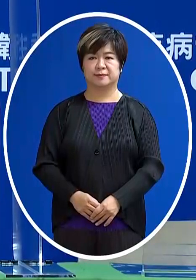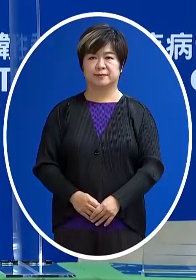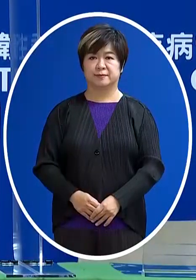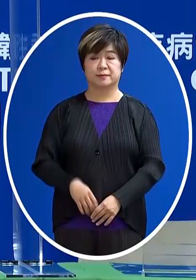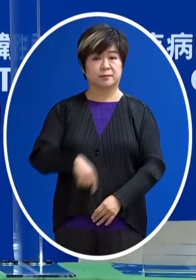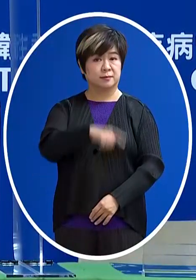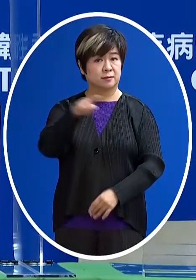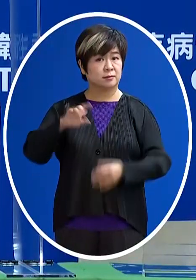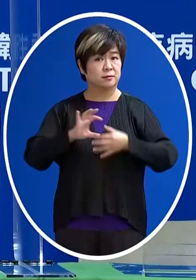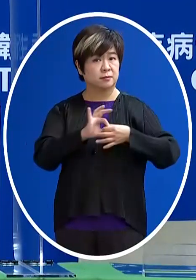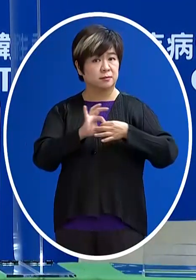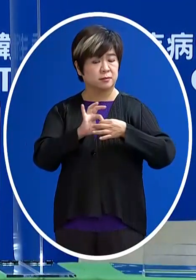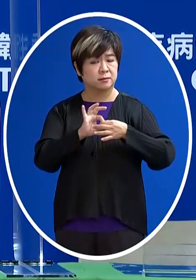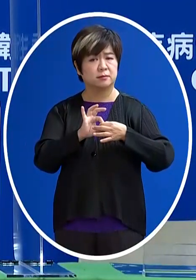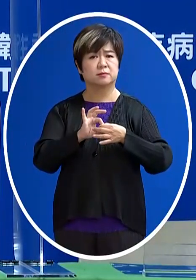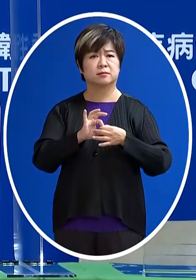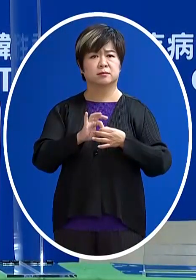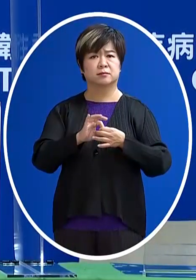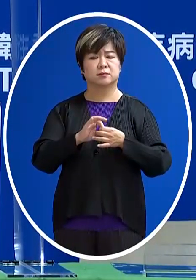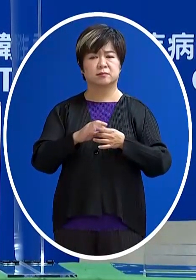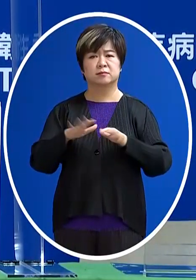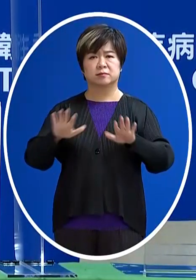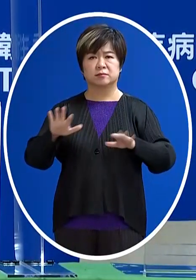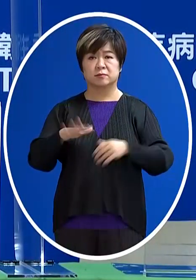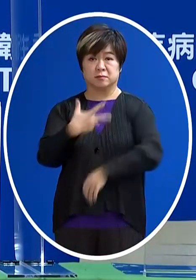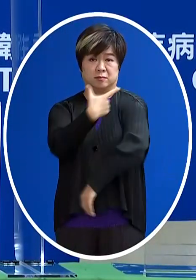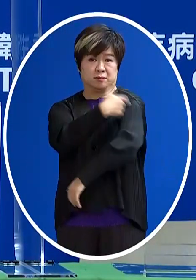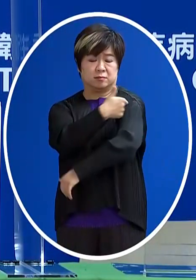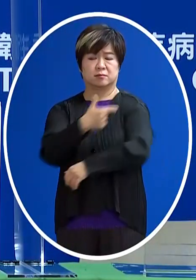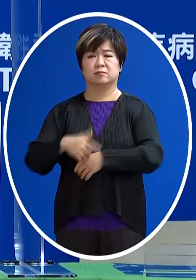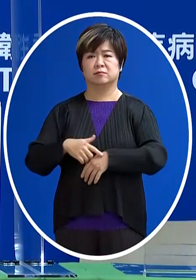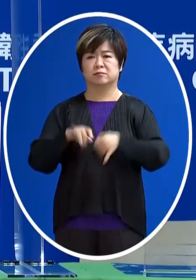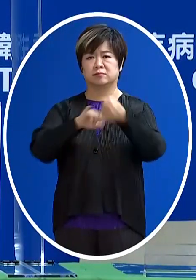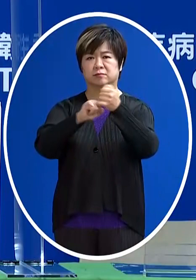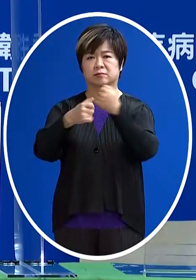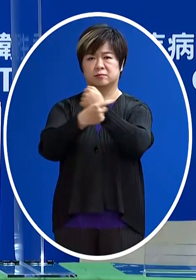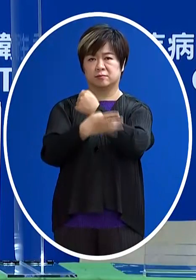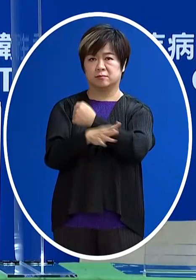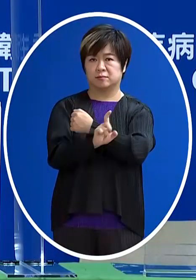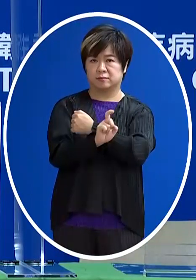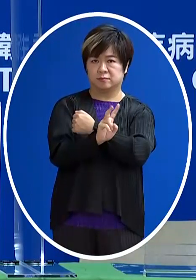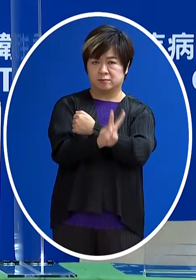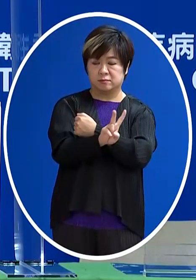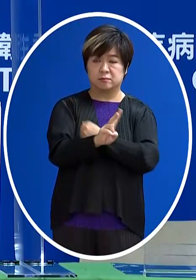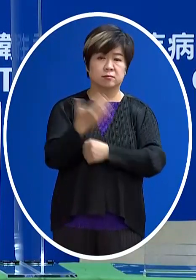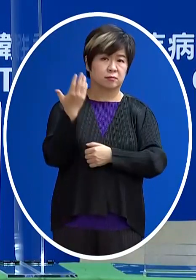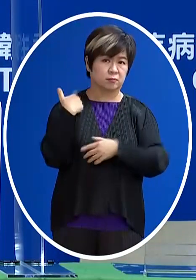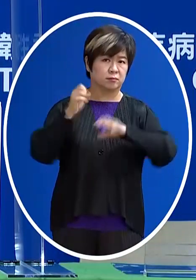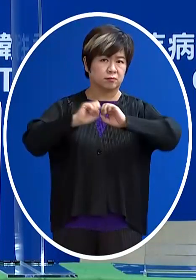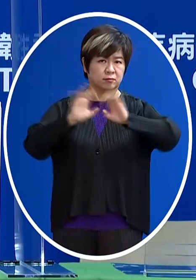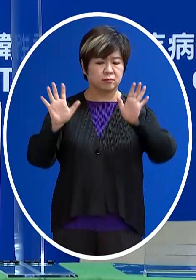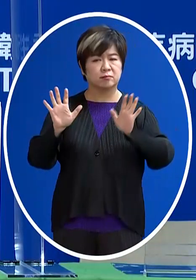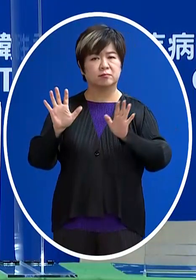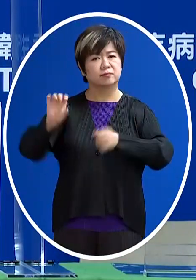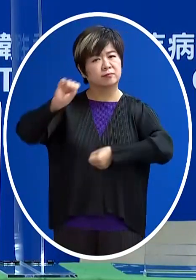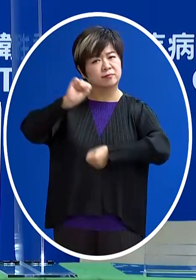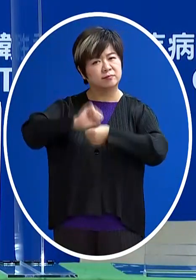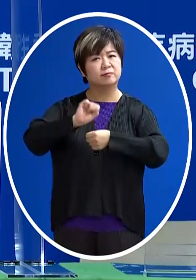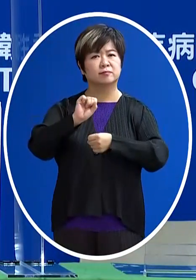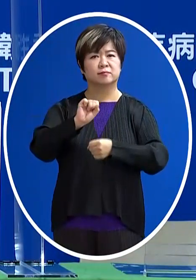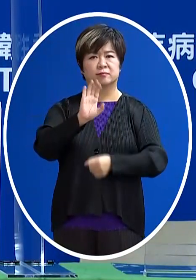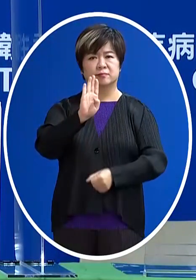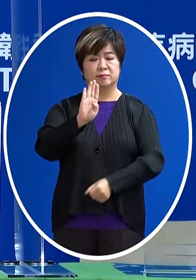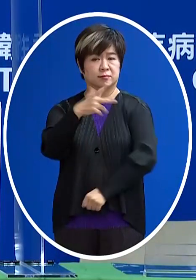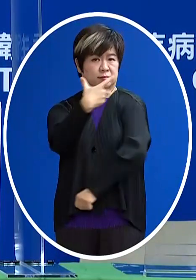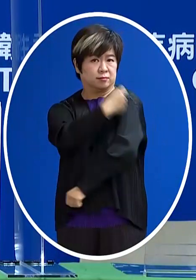针对大家关心的，就是有关第十二期的第二阶段啊，我们先前有说过，可能会增开 BNT